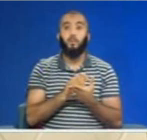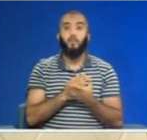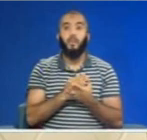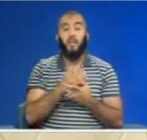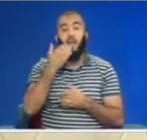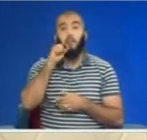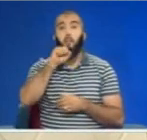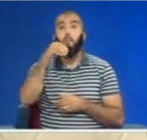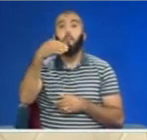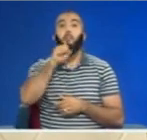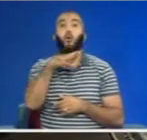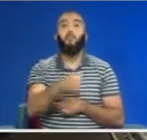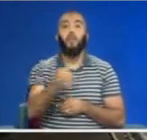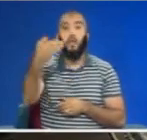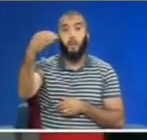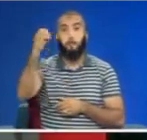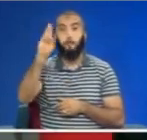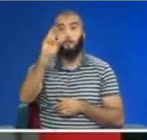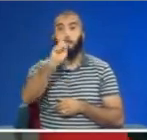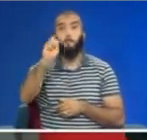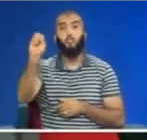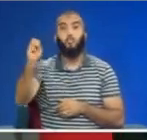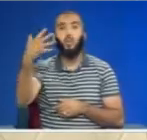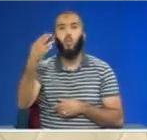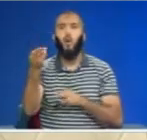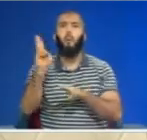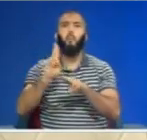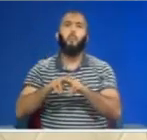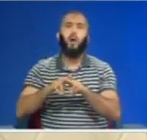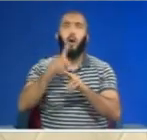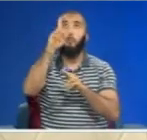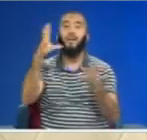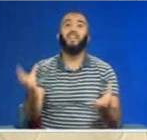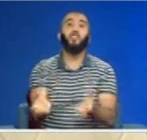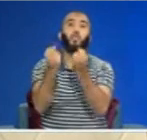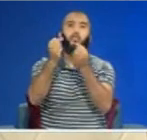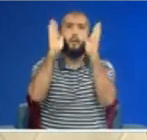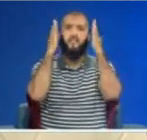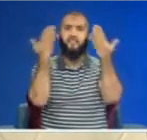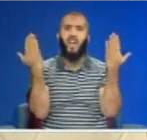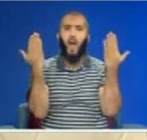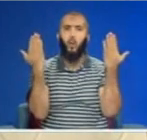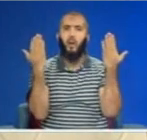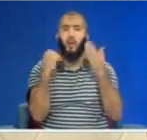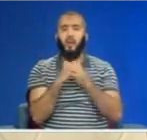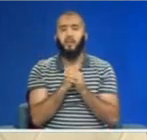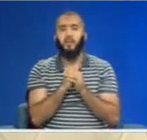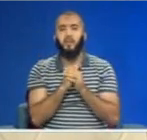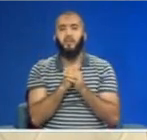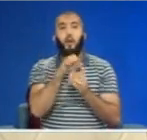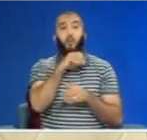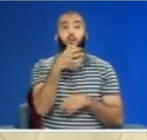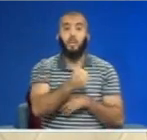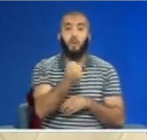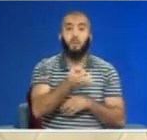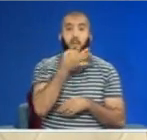أحياني الله إلى القابل لأصومن التاسعة والعاشرة أو التاسعة والعاشرة. نعم. ونحن هذا العام